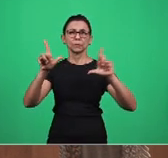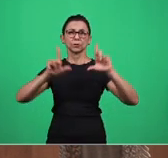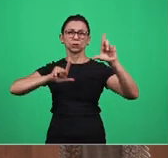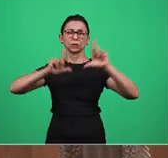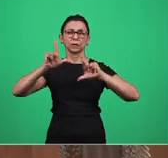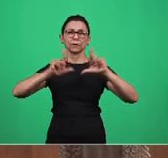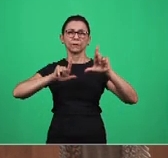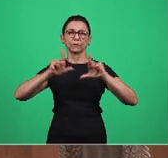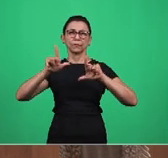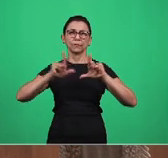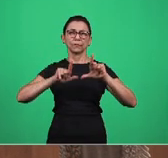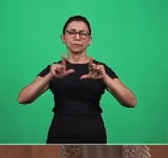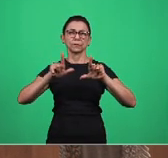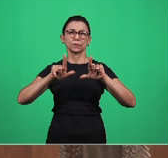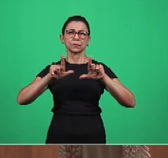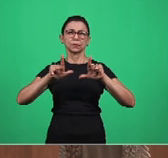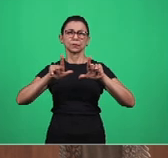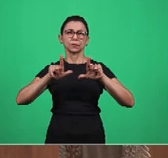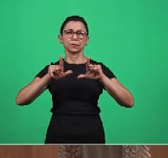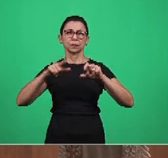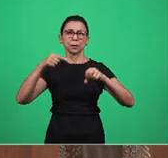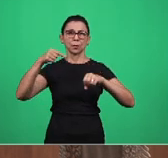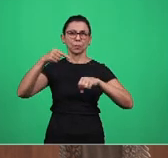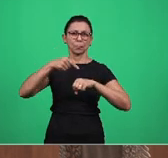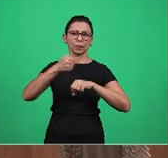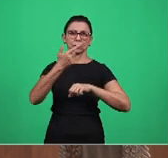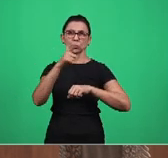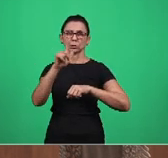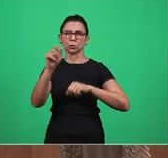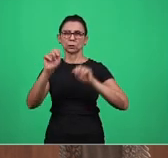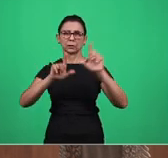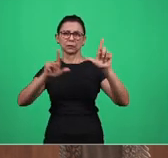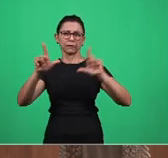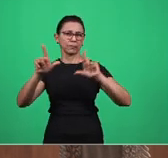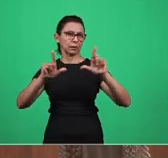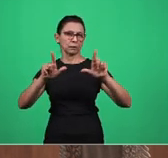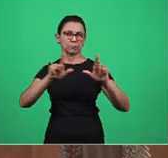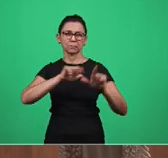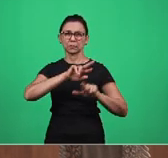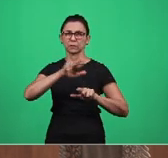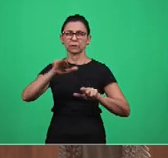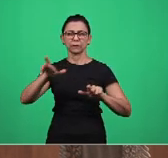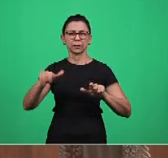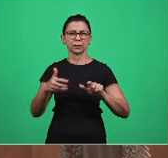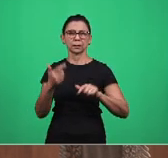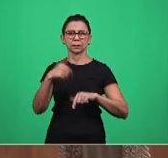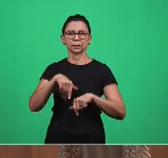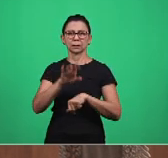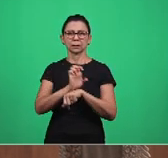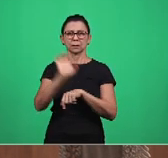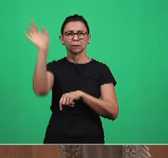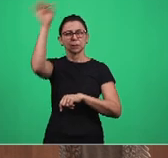TV. Donc, la programmation qui est diffusée dans les chaînes de télé,